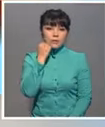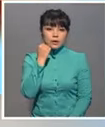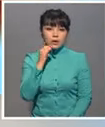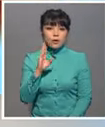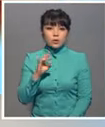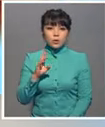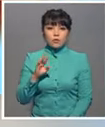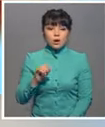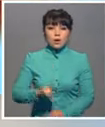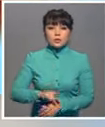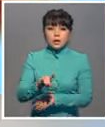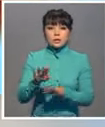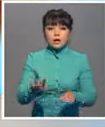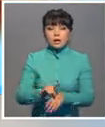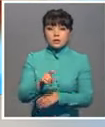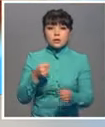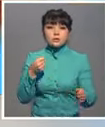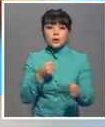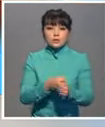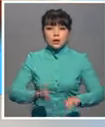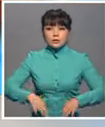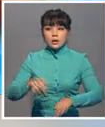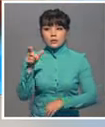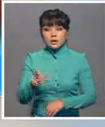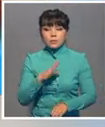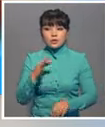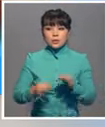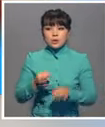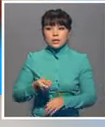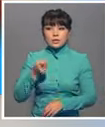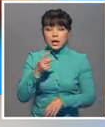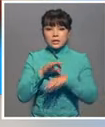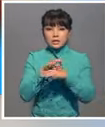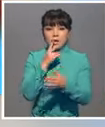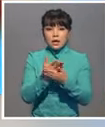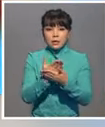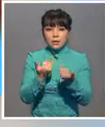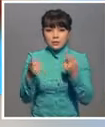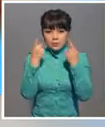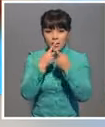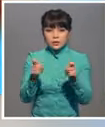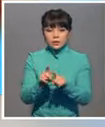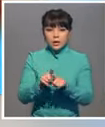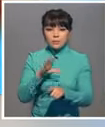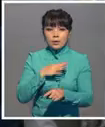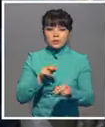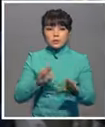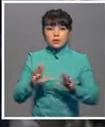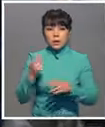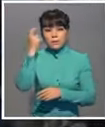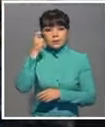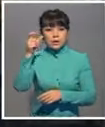Мәскеудің Внуково әуежайында ұшақ соққан машинаның жүргізушісі бүгін сотқа жеткізілді. Ресей тергеу комитетінің мәліметіне қарағанда апат болған кезде ол